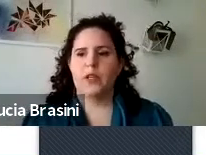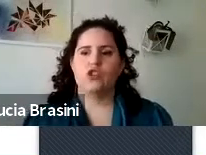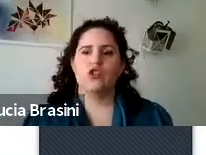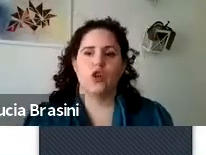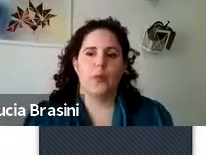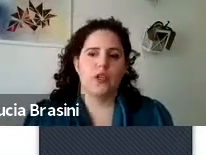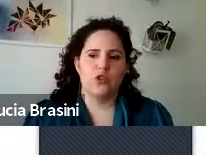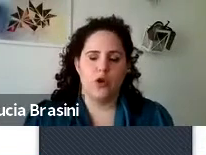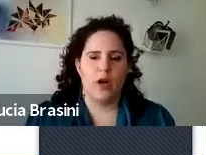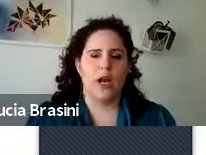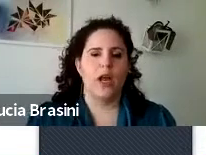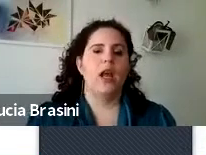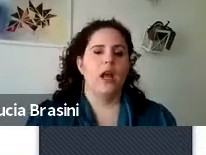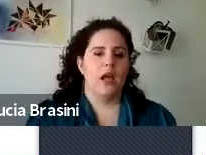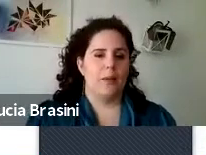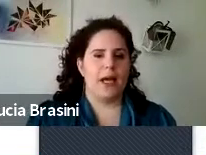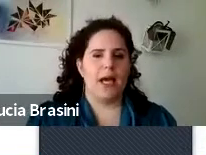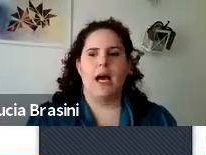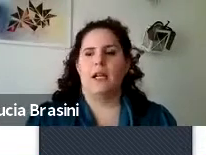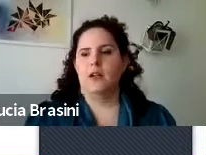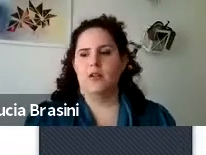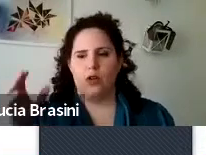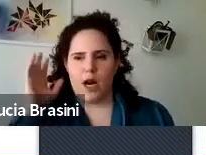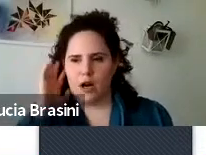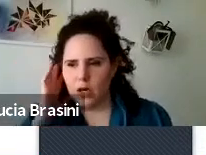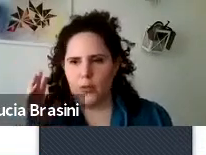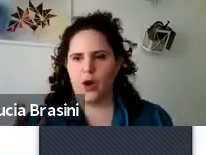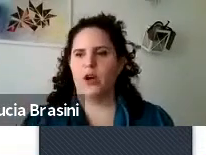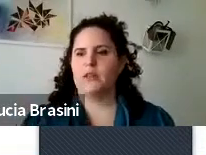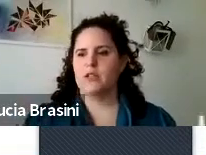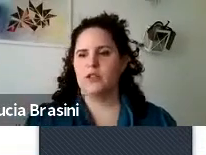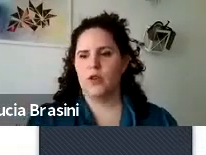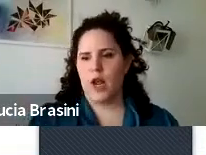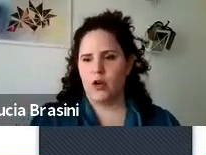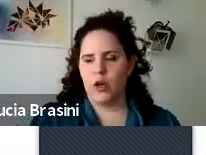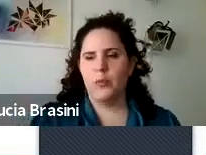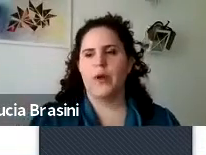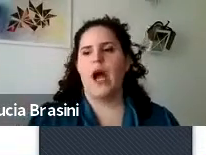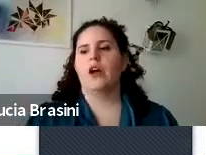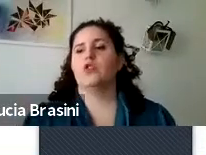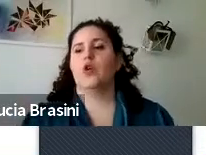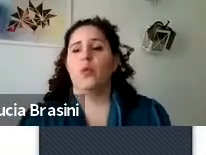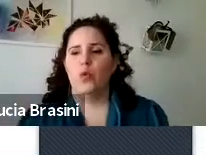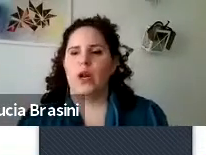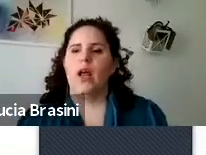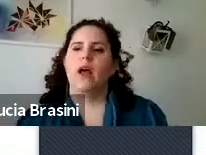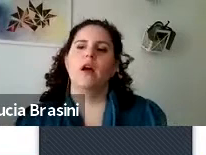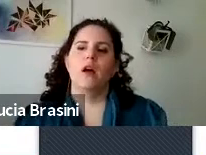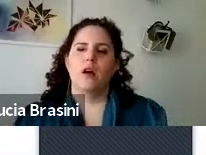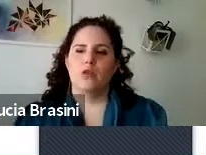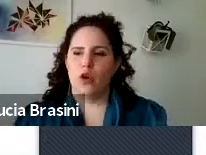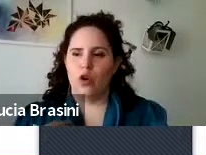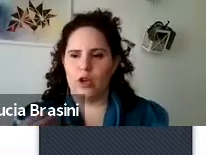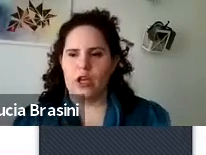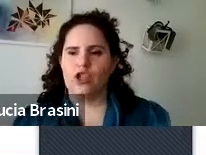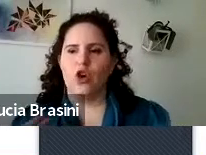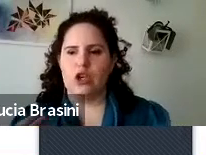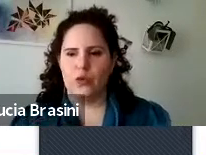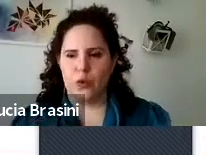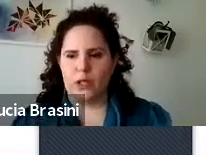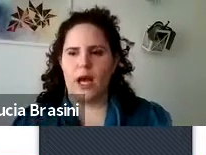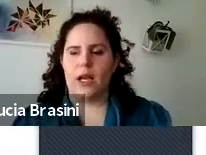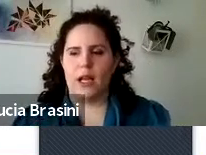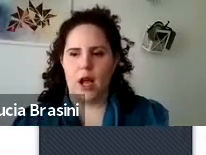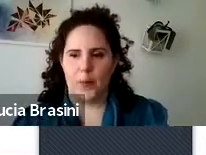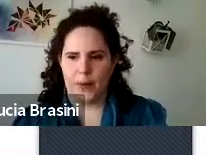linguistica. Quindi ci sono persone che magari non hanno le protesi, non hanno l'impianto, oppure non lo